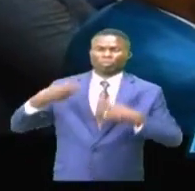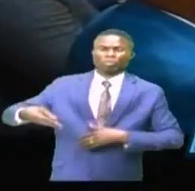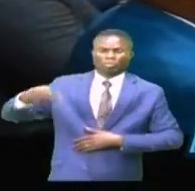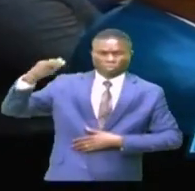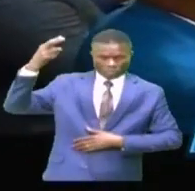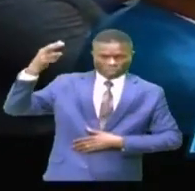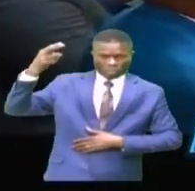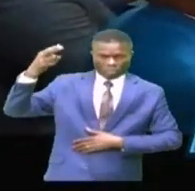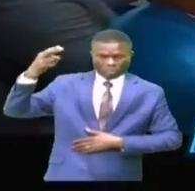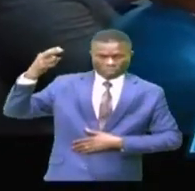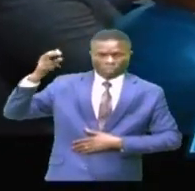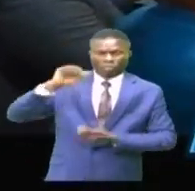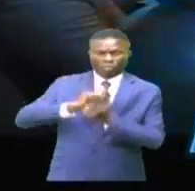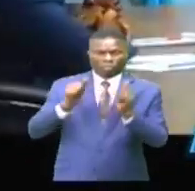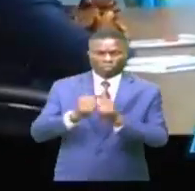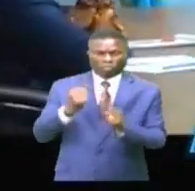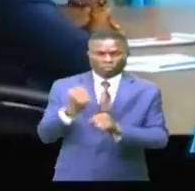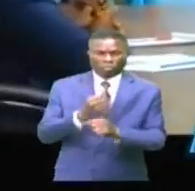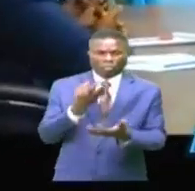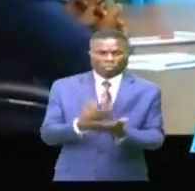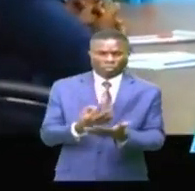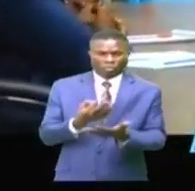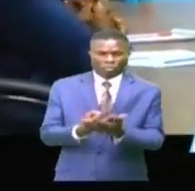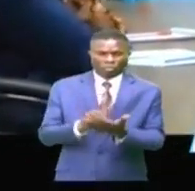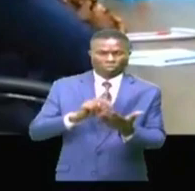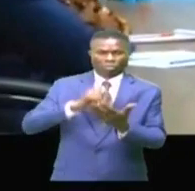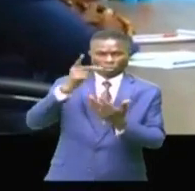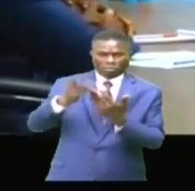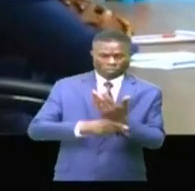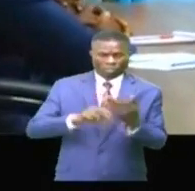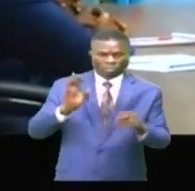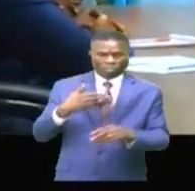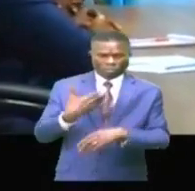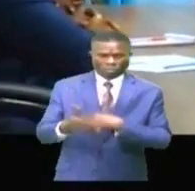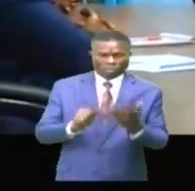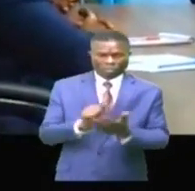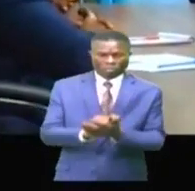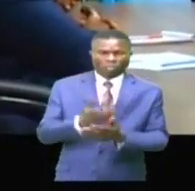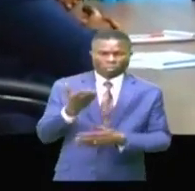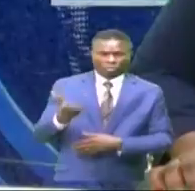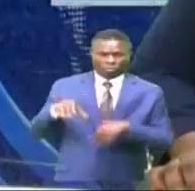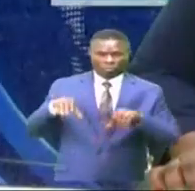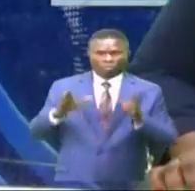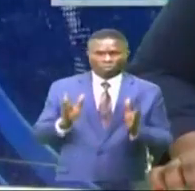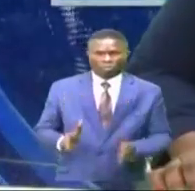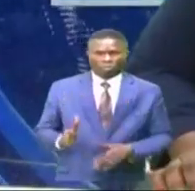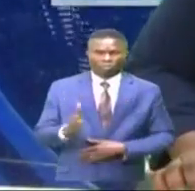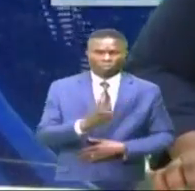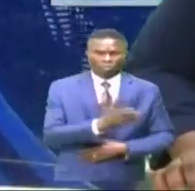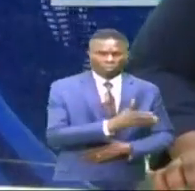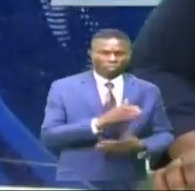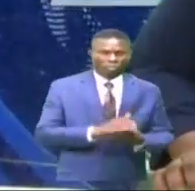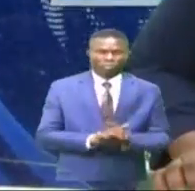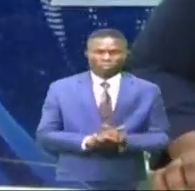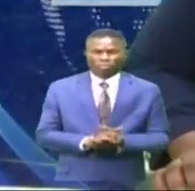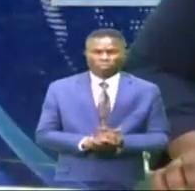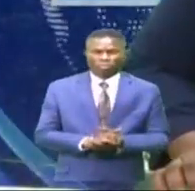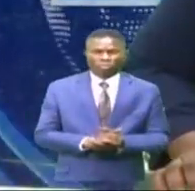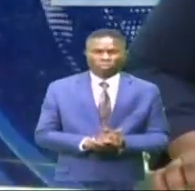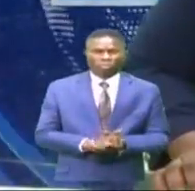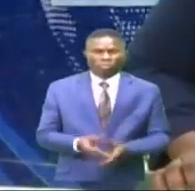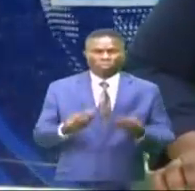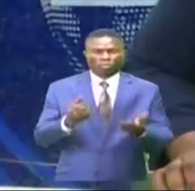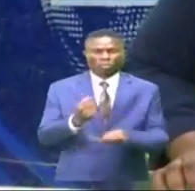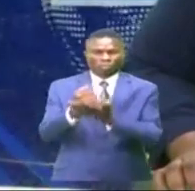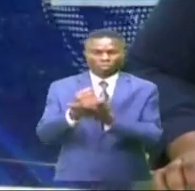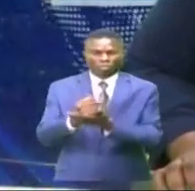sont dans les circuits de gestion des finances des projets exécutés par les sous-traitants congolais façon de faciliter